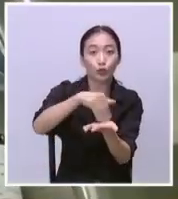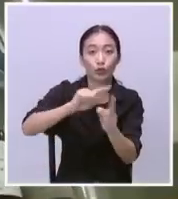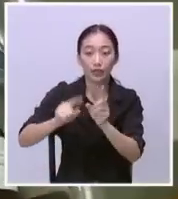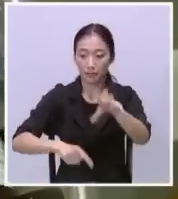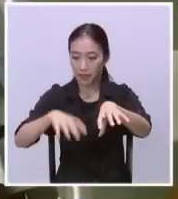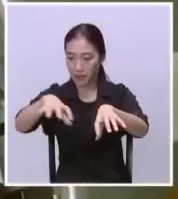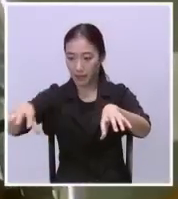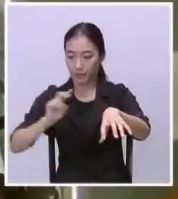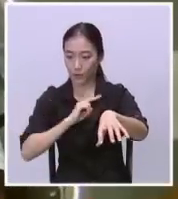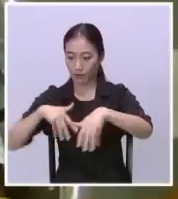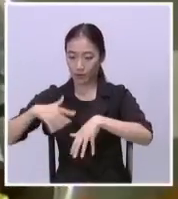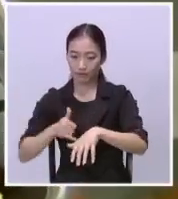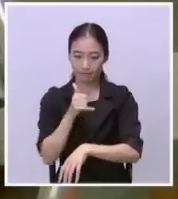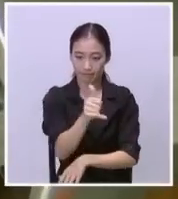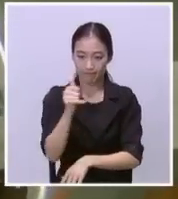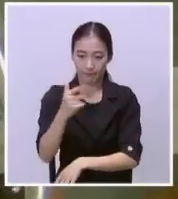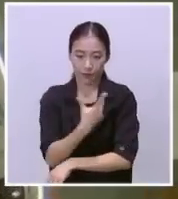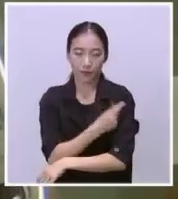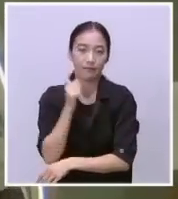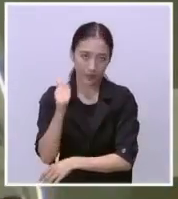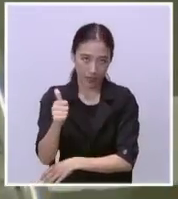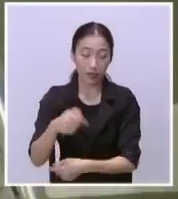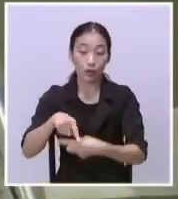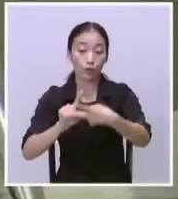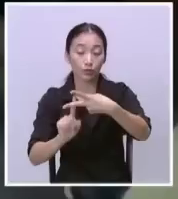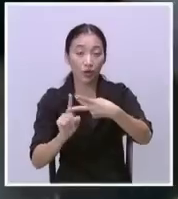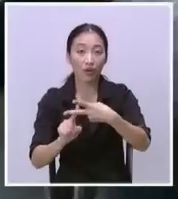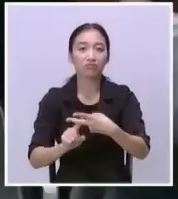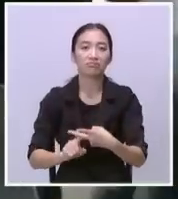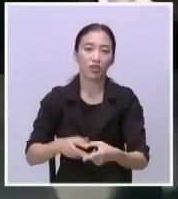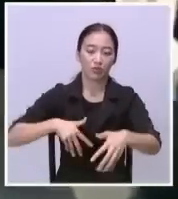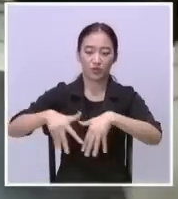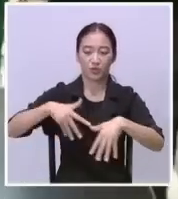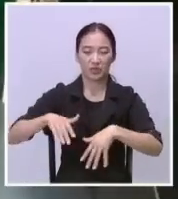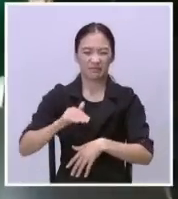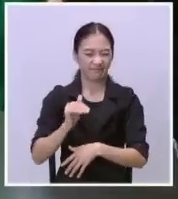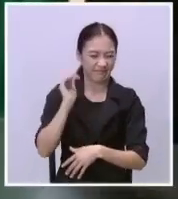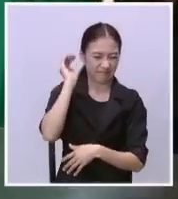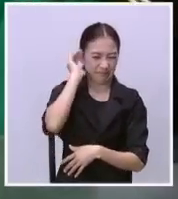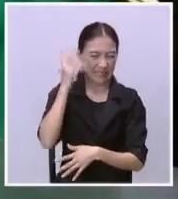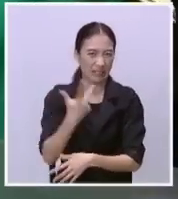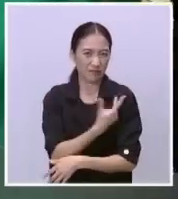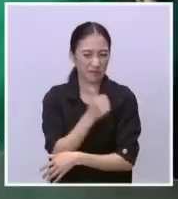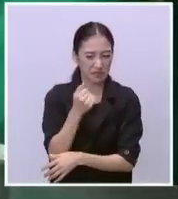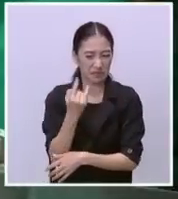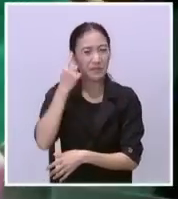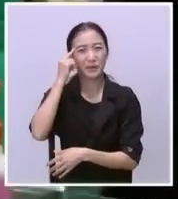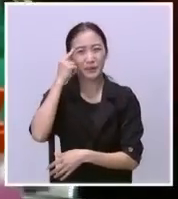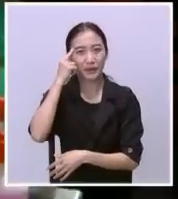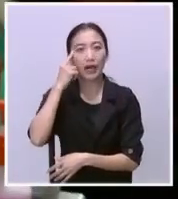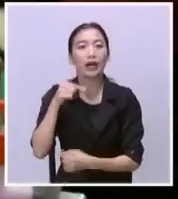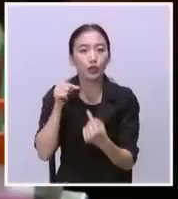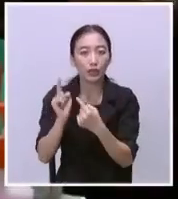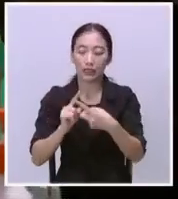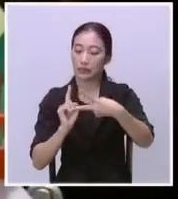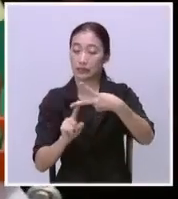าล2คือชาวอินเดียคลางแคลงใจในประสิทธิภาพของวัคซีนค่ะวัคซีนเนี่ยมีอีกตัวนึงนะคะก็คือคูวัคซีนนี่เป็นวัคซีนที่ผลิตในประเท